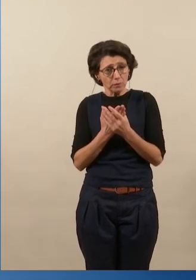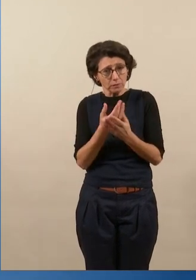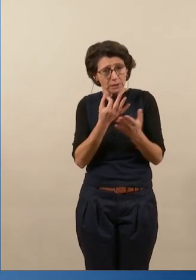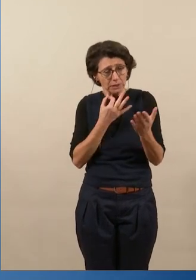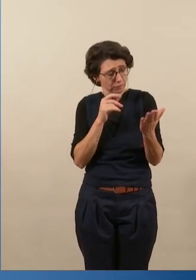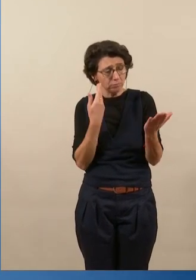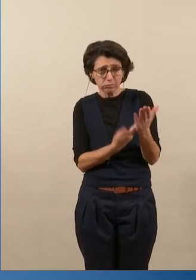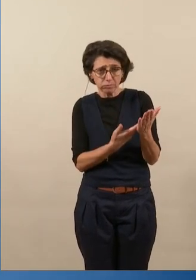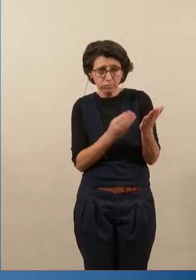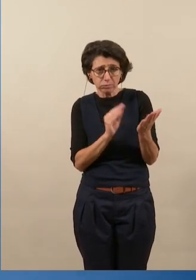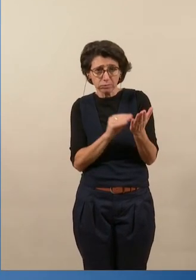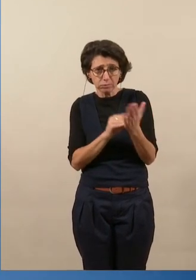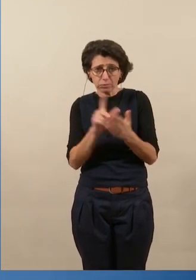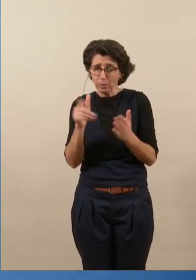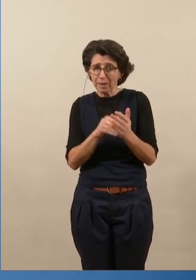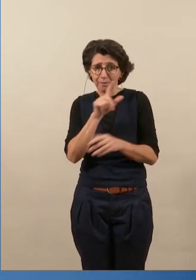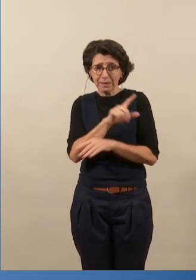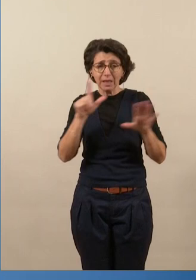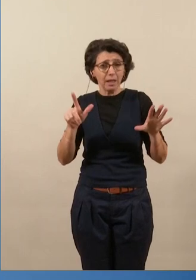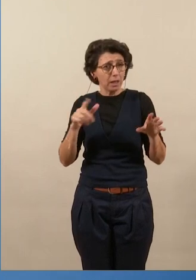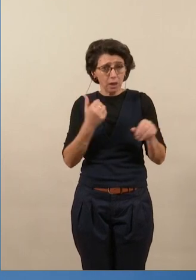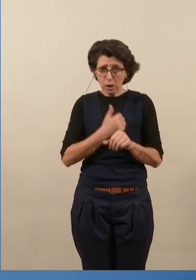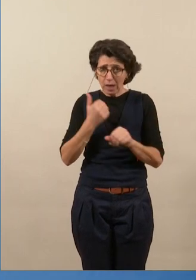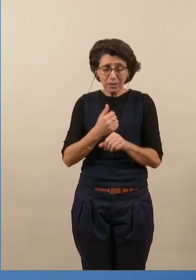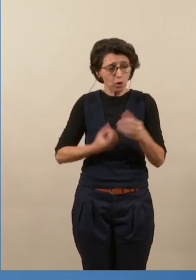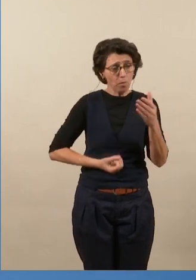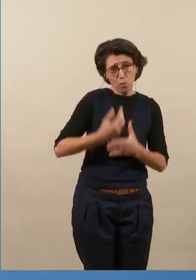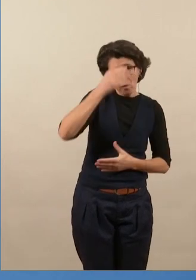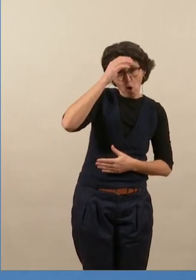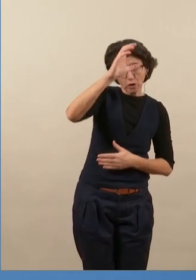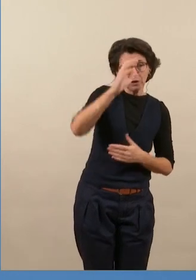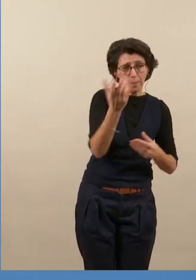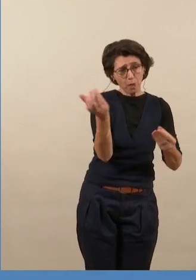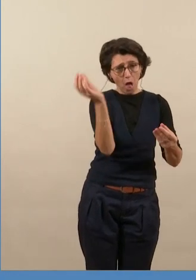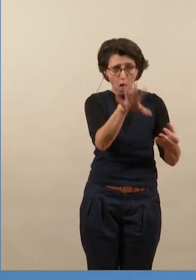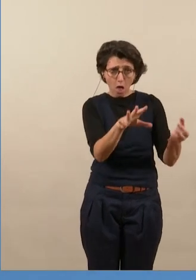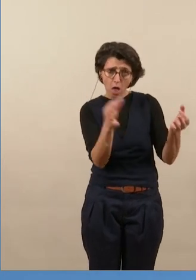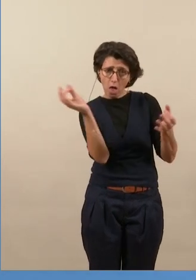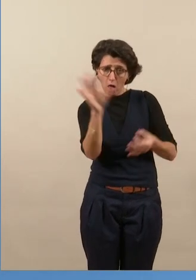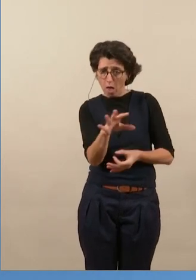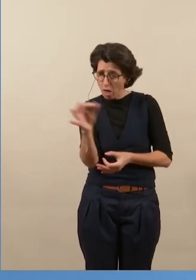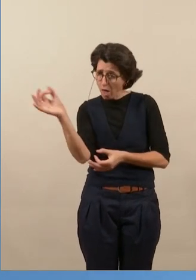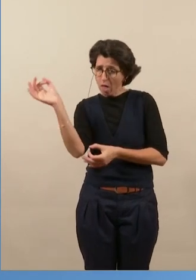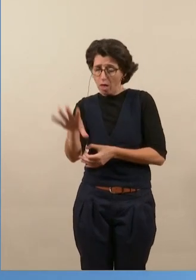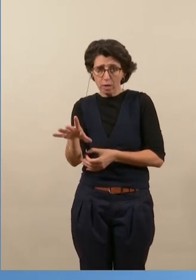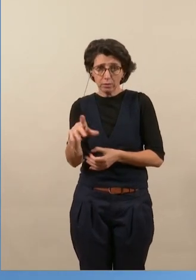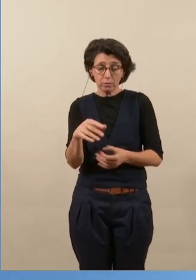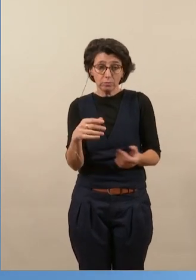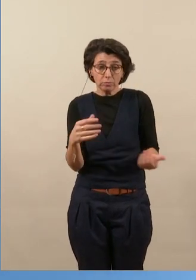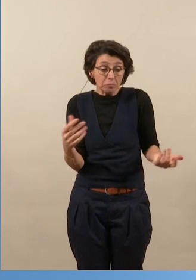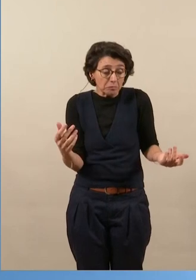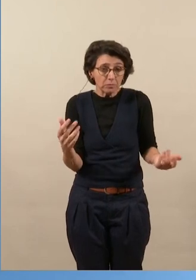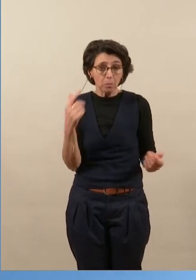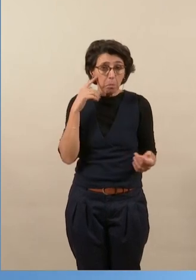hein comme chaque année vous lancez donc un nouveau concept qui qui qui n'intéresse que vous mais comme